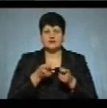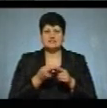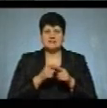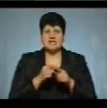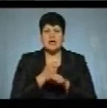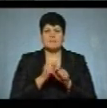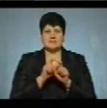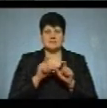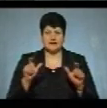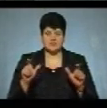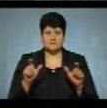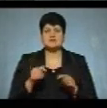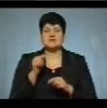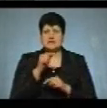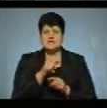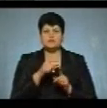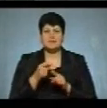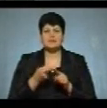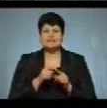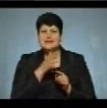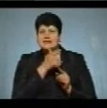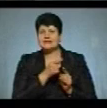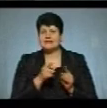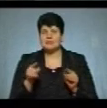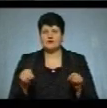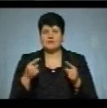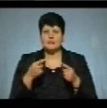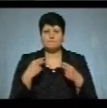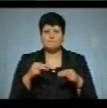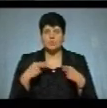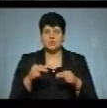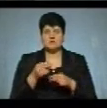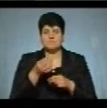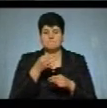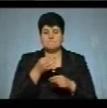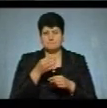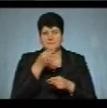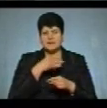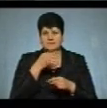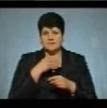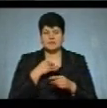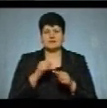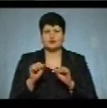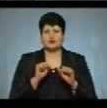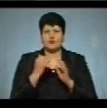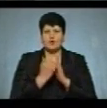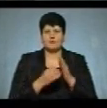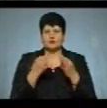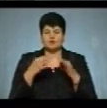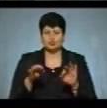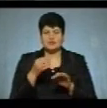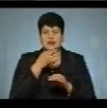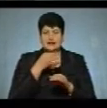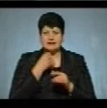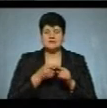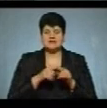Ольга Жируха. За її словами, на цей термін відновили продаж медикаментів за урядовою програмою «Доступні ліки». Таке рішення